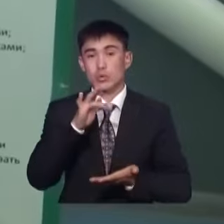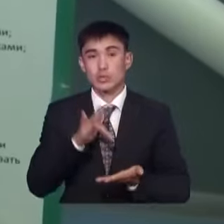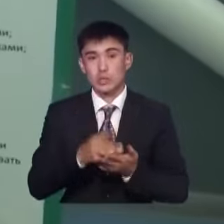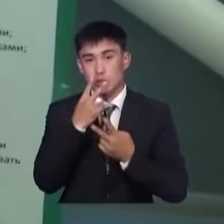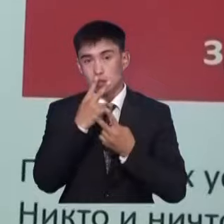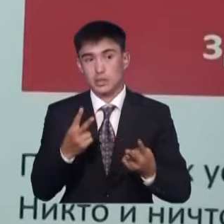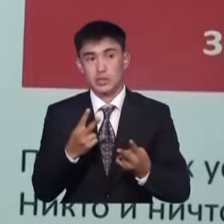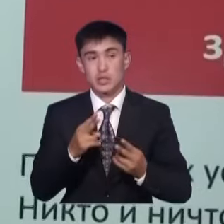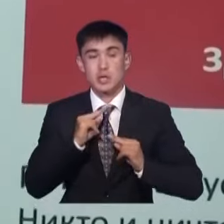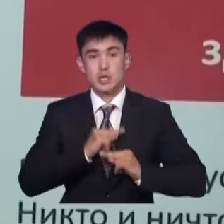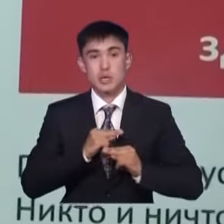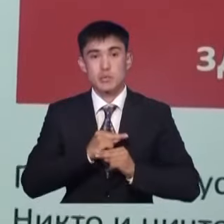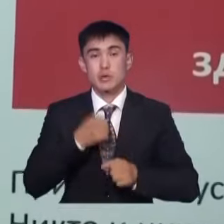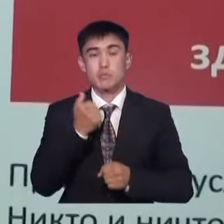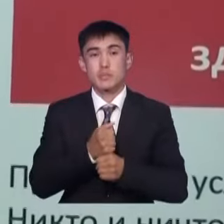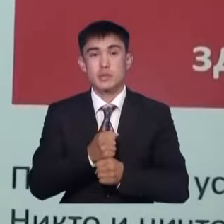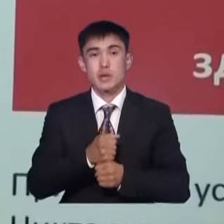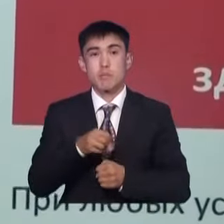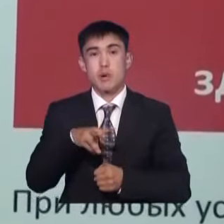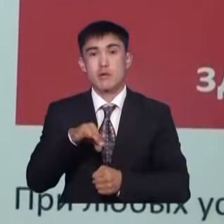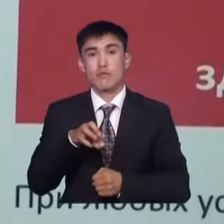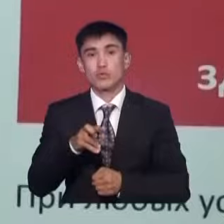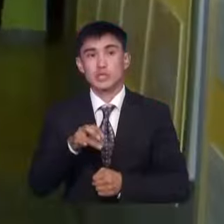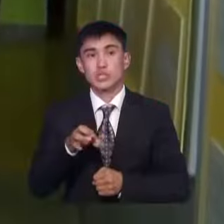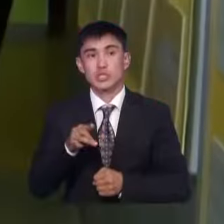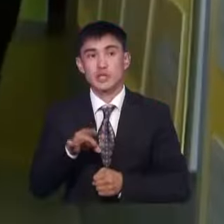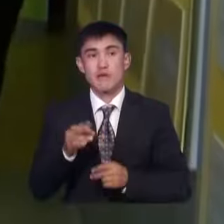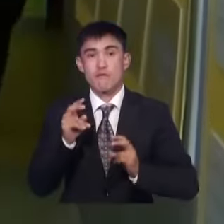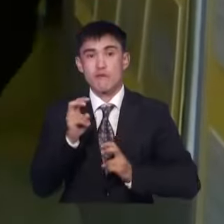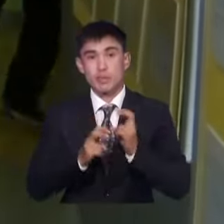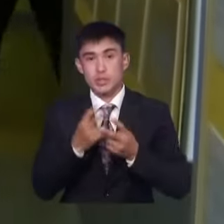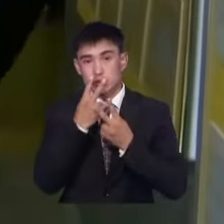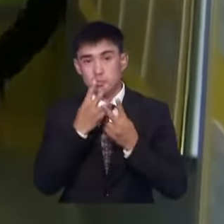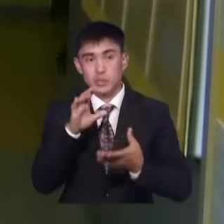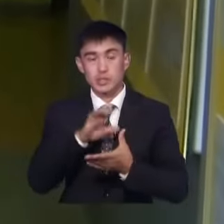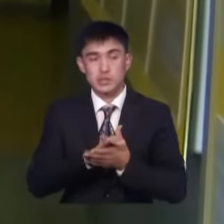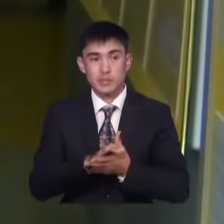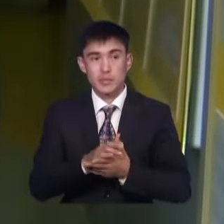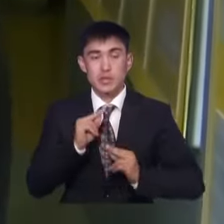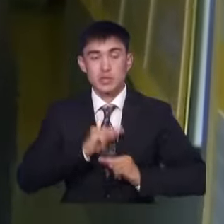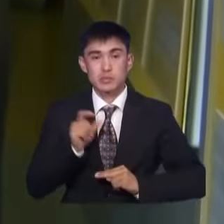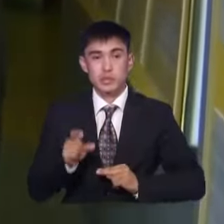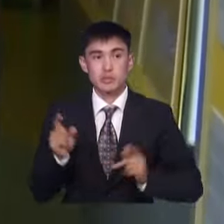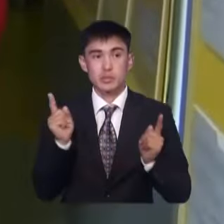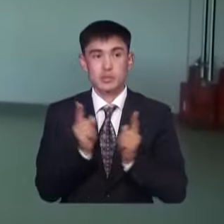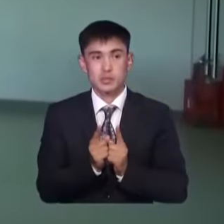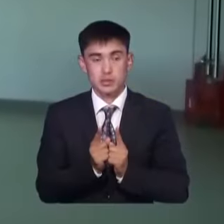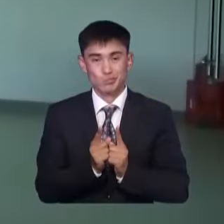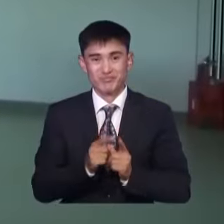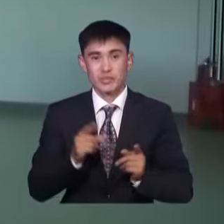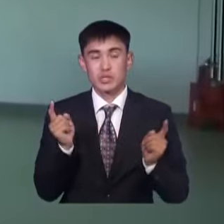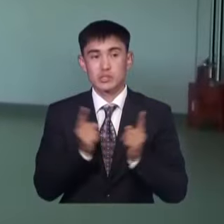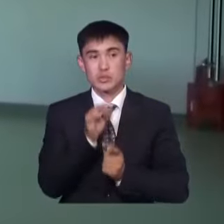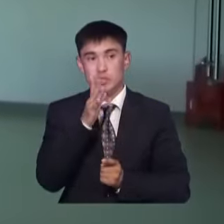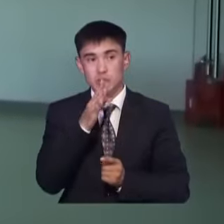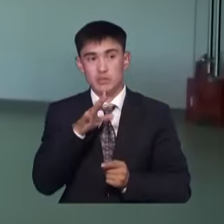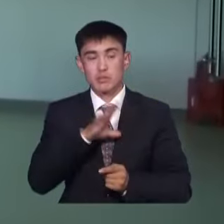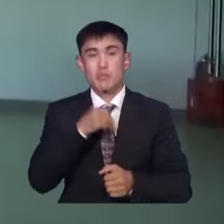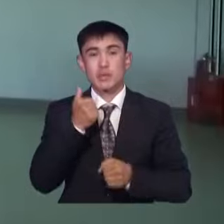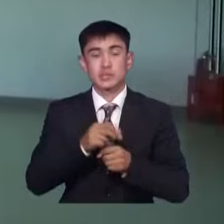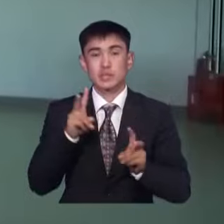аралағаннан кейін еңбекменнің башысы Мариван Фуд-Тяншан фабрикасының жұмыс барысымен танысты, қызметкерлерімен кездесті. Кездесуде көтерілген